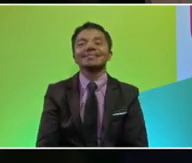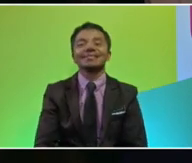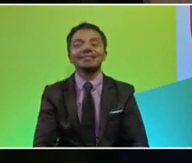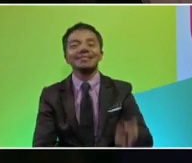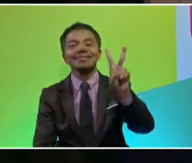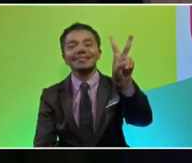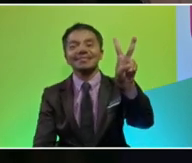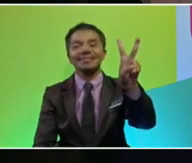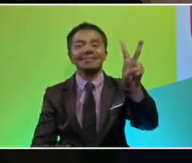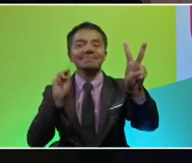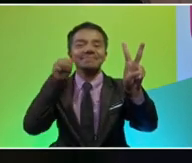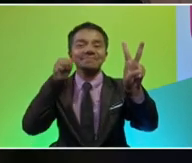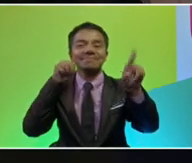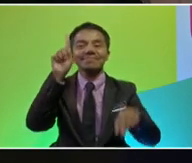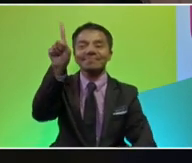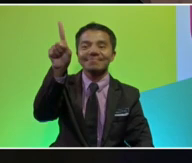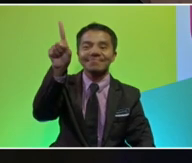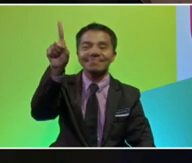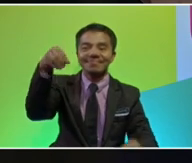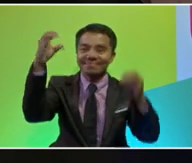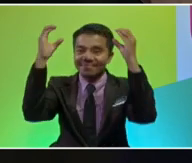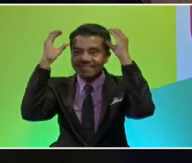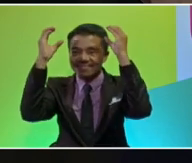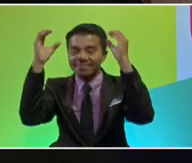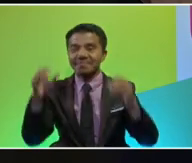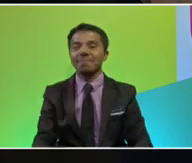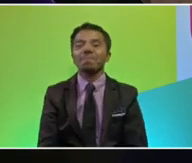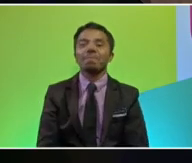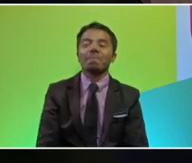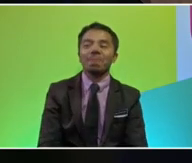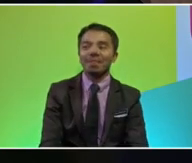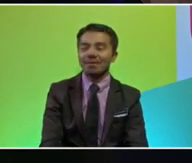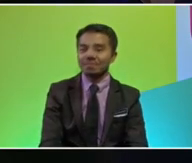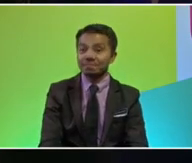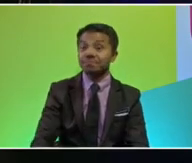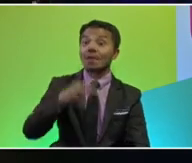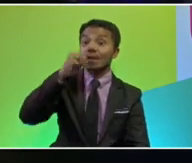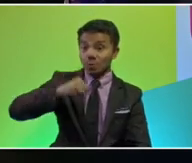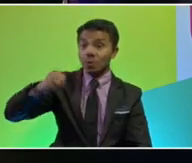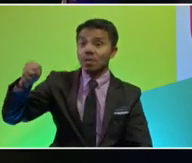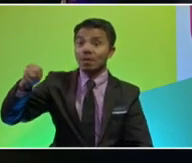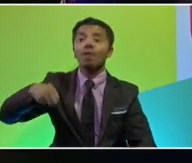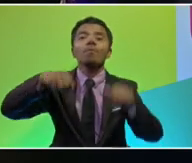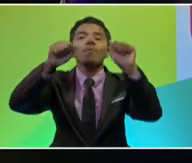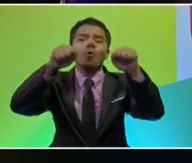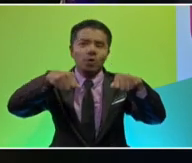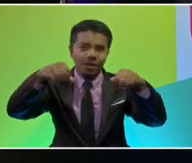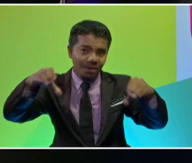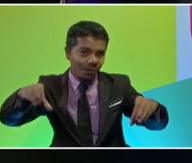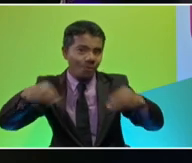ini kita teruskan lagi activity kita sangat